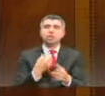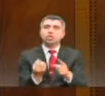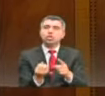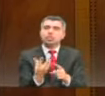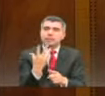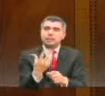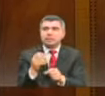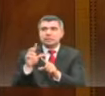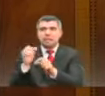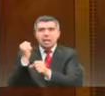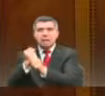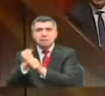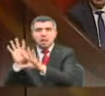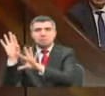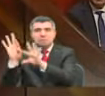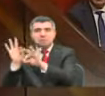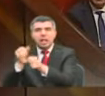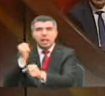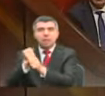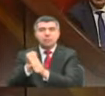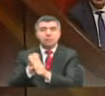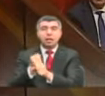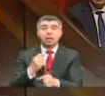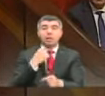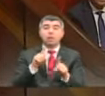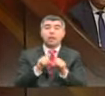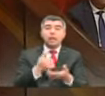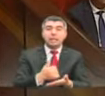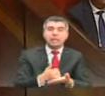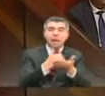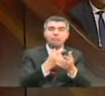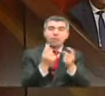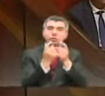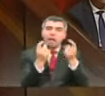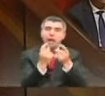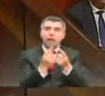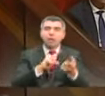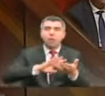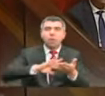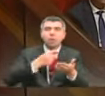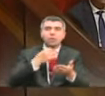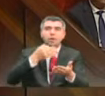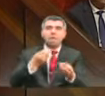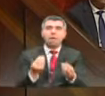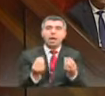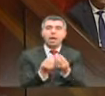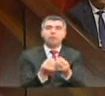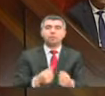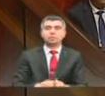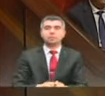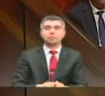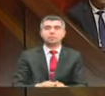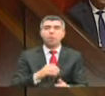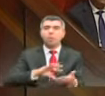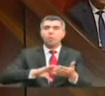الواعدة، دعم المقاولات الصغيرة جدا والصغيرة والمتوسطة من أجل رفع قدرتها التنافسية عن